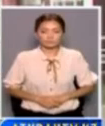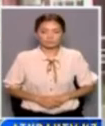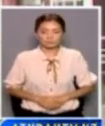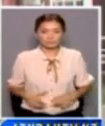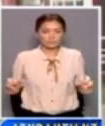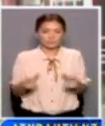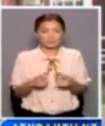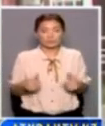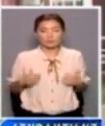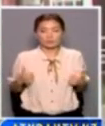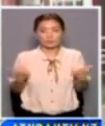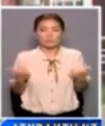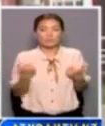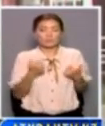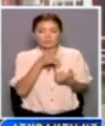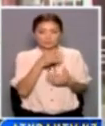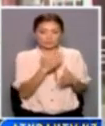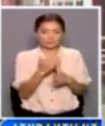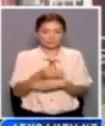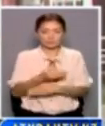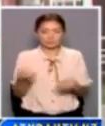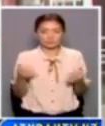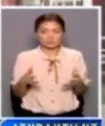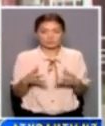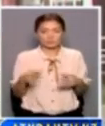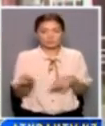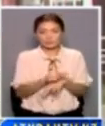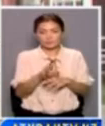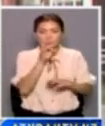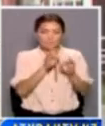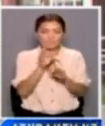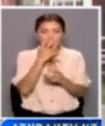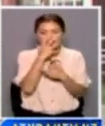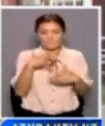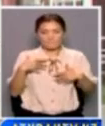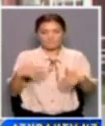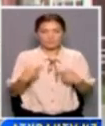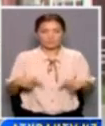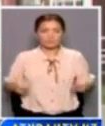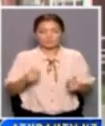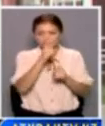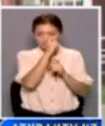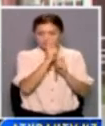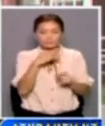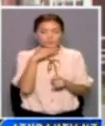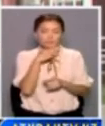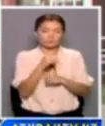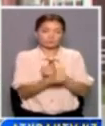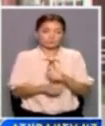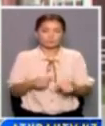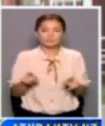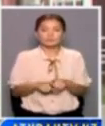По мере своих возможностей во время карантина мы раздавали нуждающимся лекарства, продукты питания, а также мясо во время